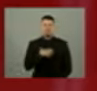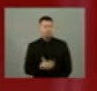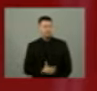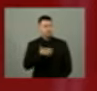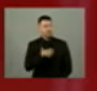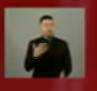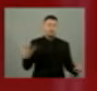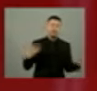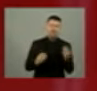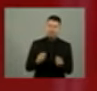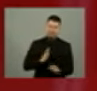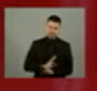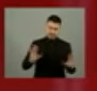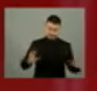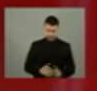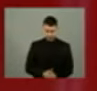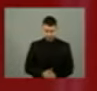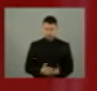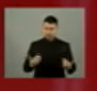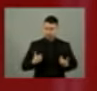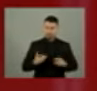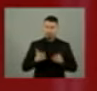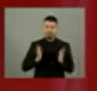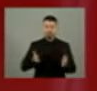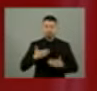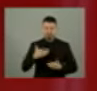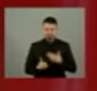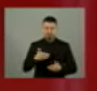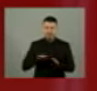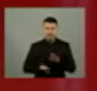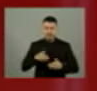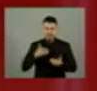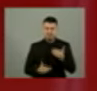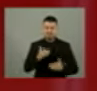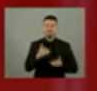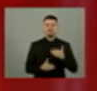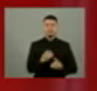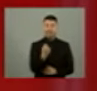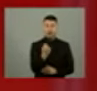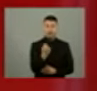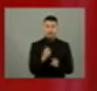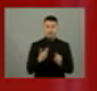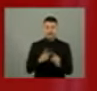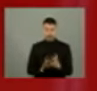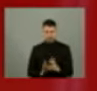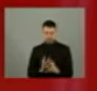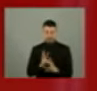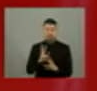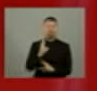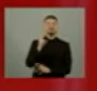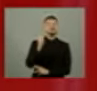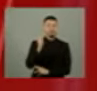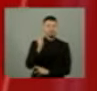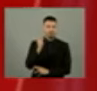προηγούμενη φάση και δεν καταγράφει τις διαδικασίες που βρίσκονται σε εξέλιξη με δεδομένο τον ειδικό χαρακτήρα των